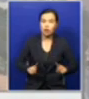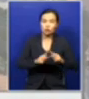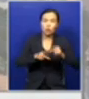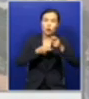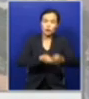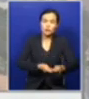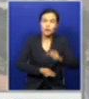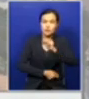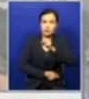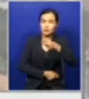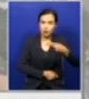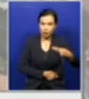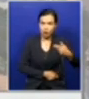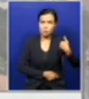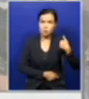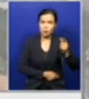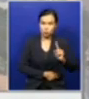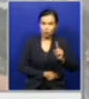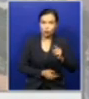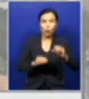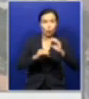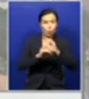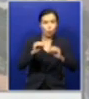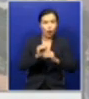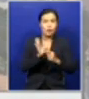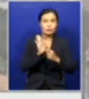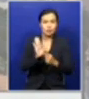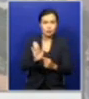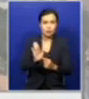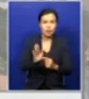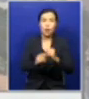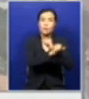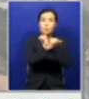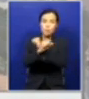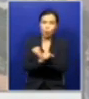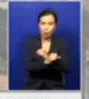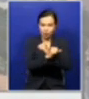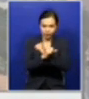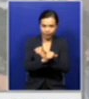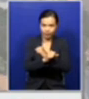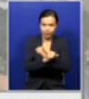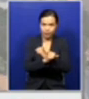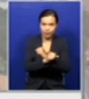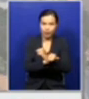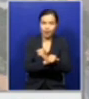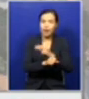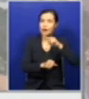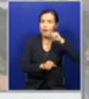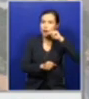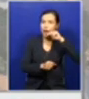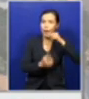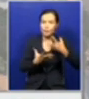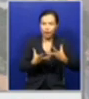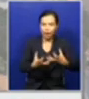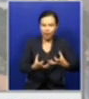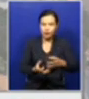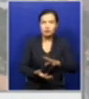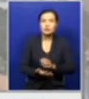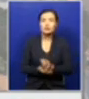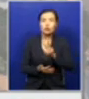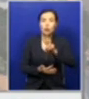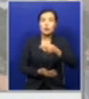ณ์ค่ะได้เสนอโครงการของงบเพื่อป้องกันและแก้ปัญหาภัยแล้งวงเงิน 34,000 ล้านบาทเ